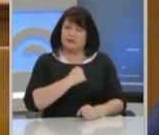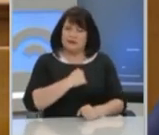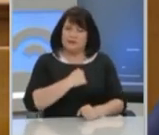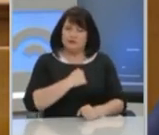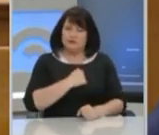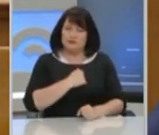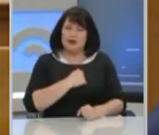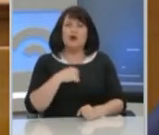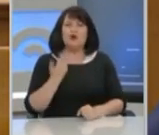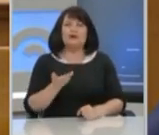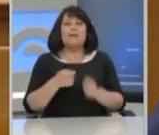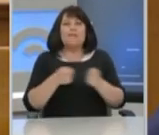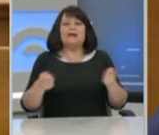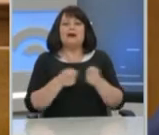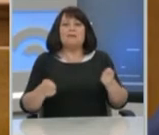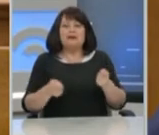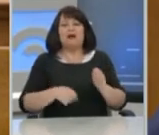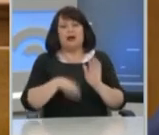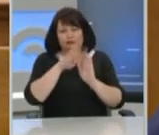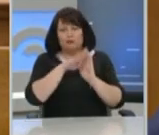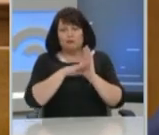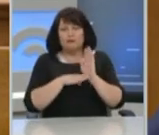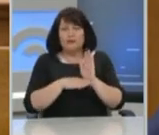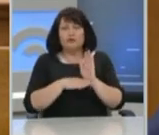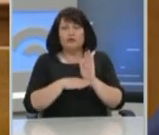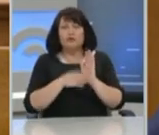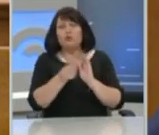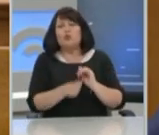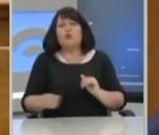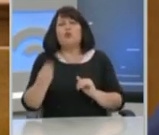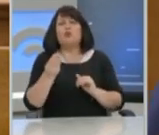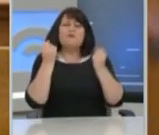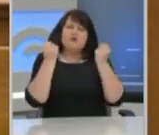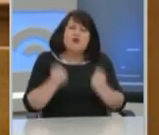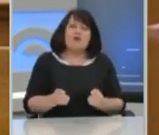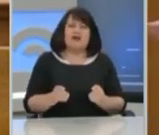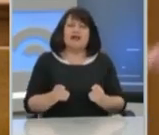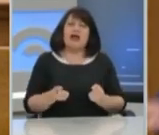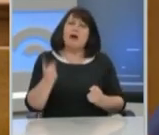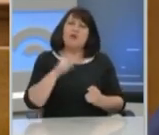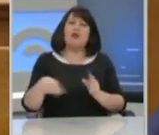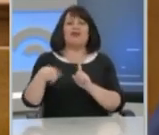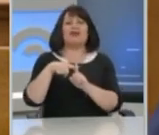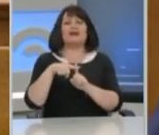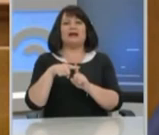τα περιοριστικά μέτρα είναι περισσότερα και βαρύτερα από τα ισόποσα θετικά.